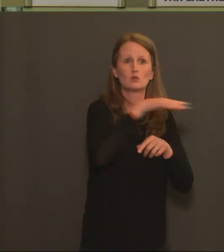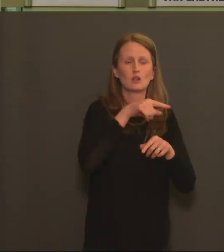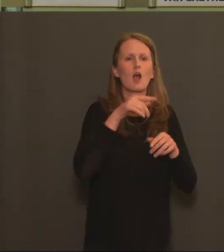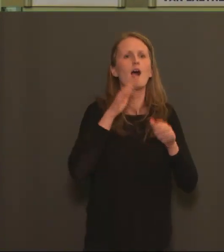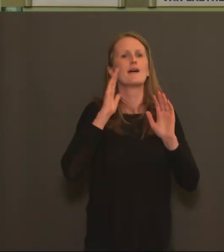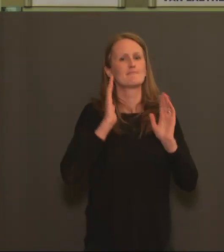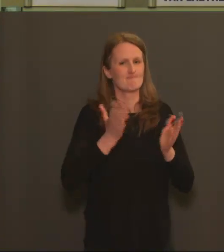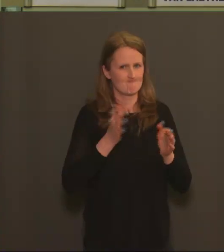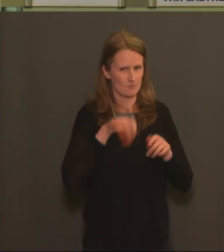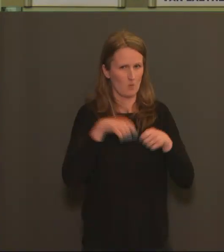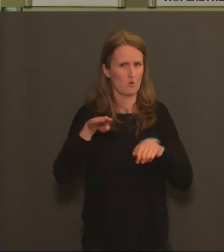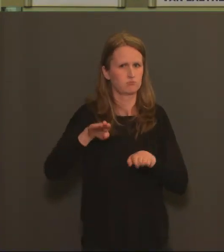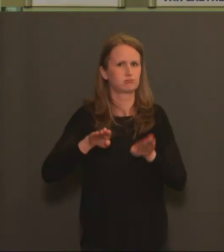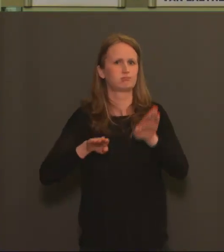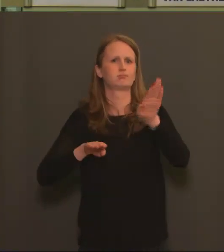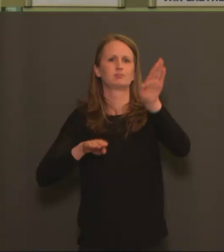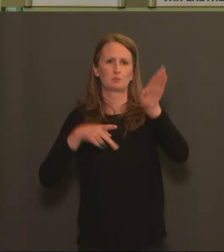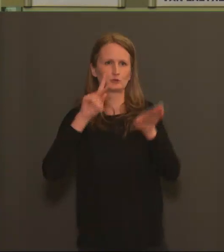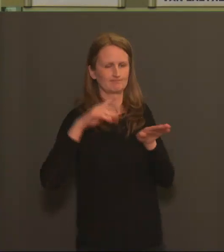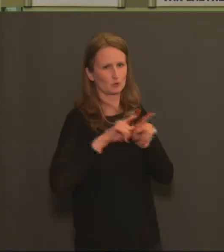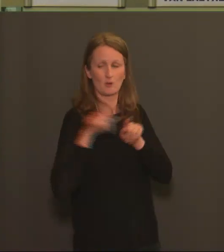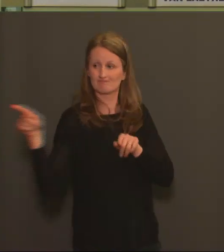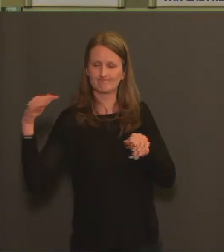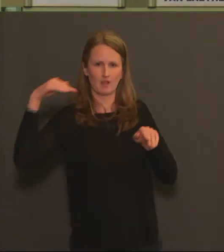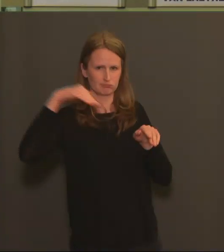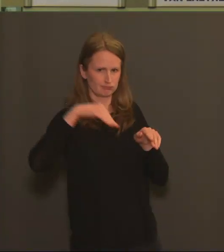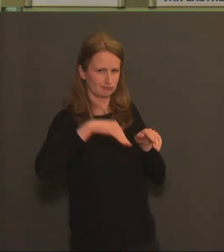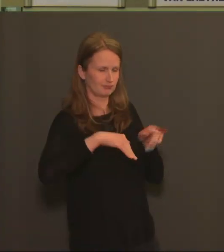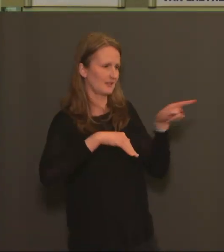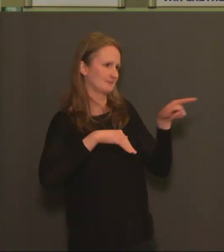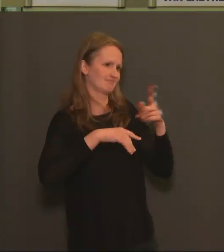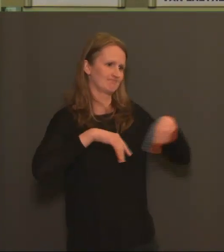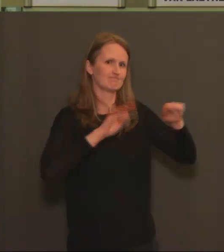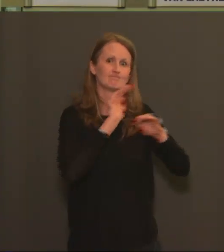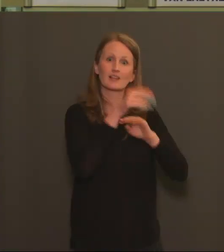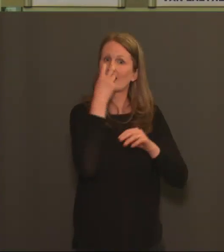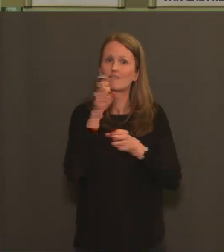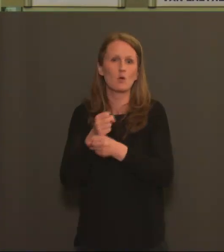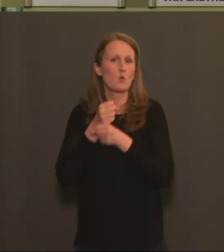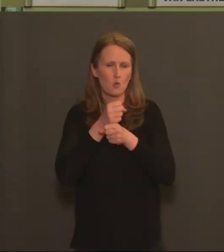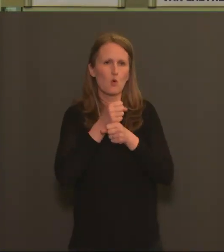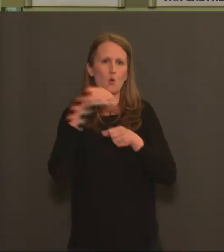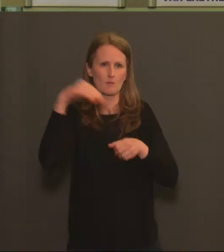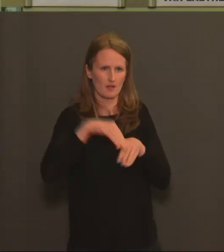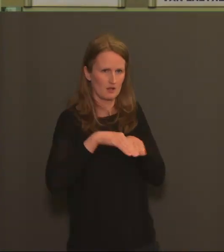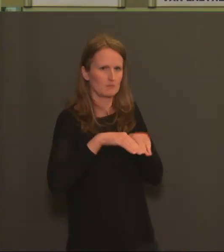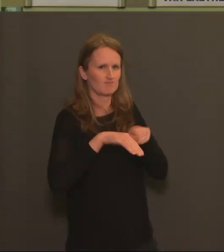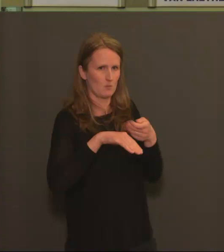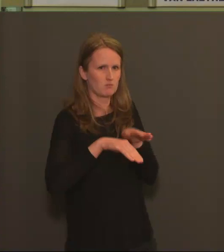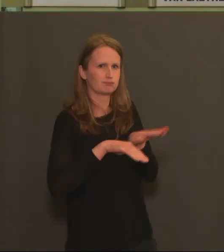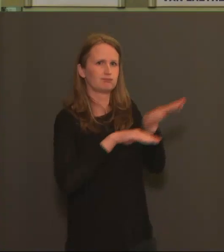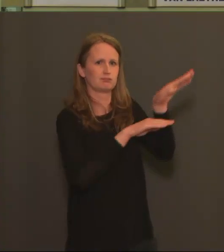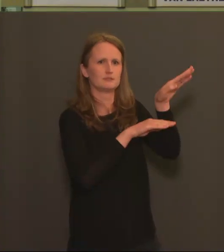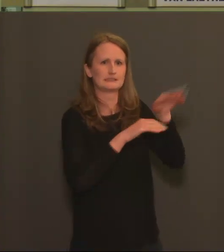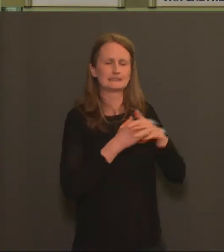repos. Il nous faut donc assurer au plus vite une protection adéquate à ces personnes de plus de 65 ans et